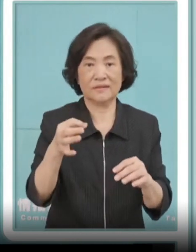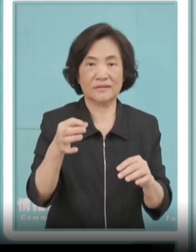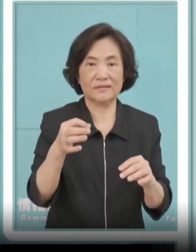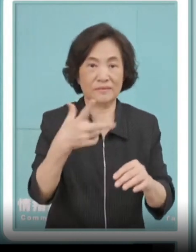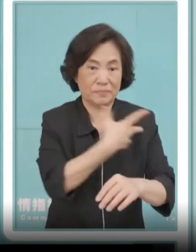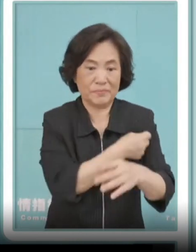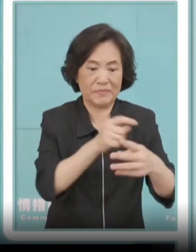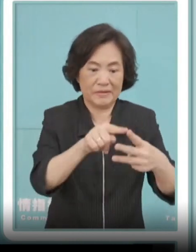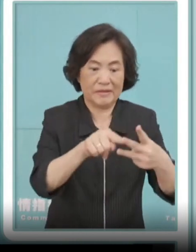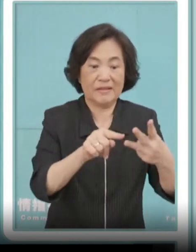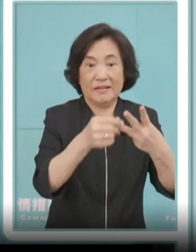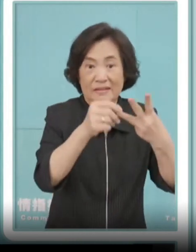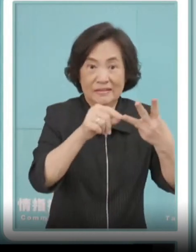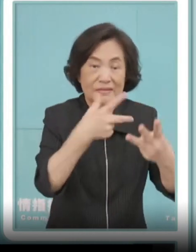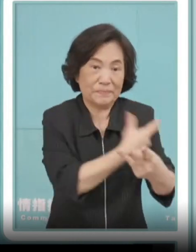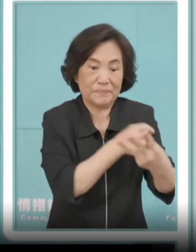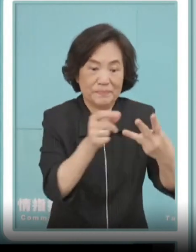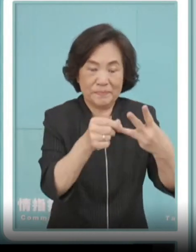如果因为是这样的，第一点哦，